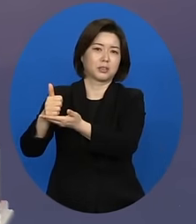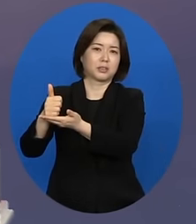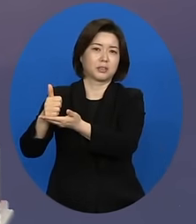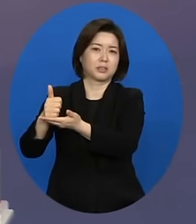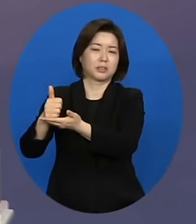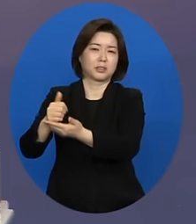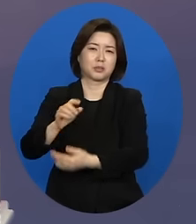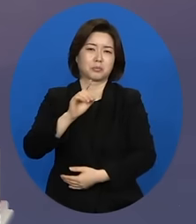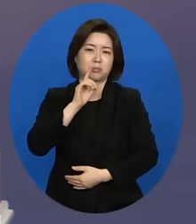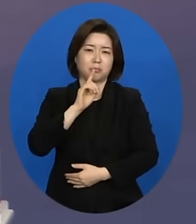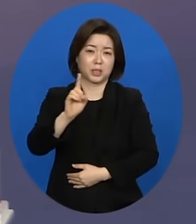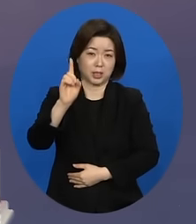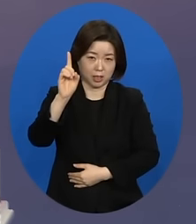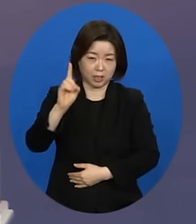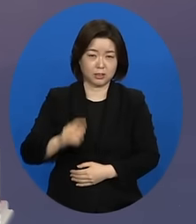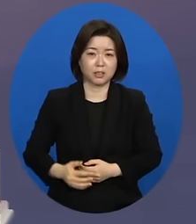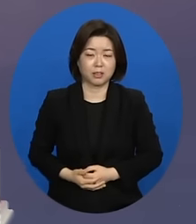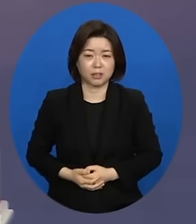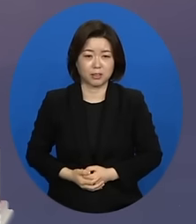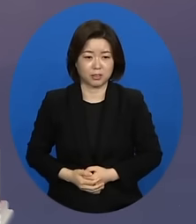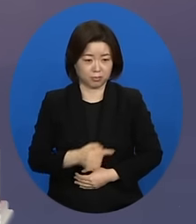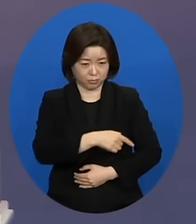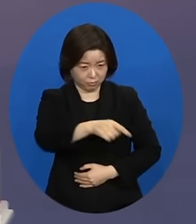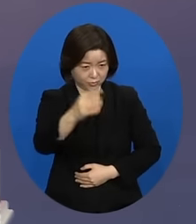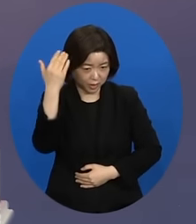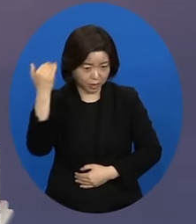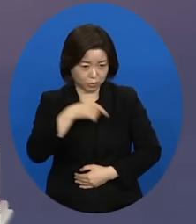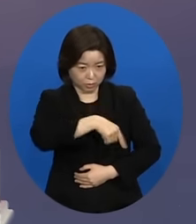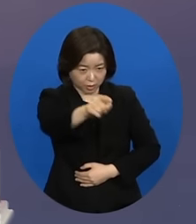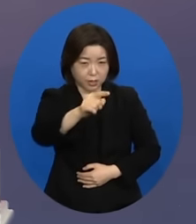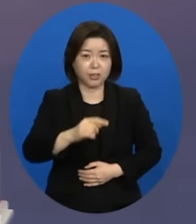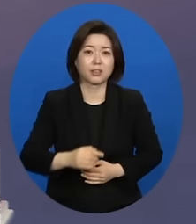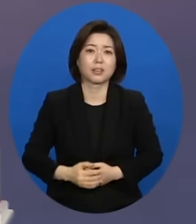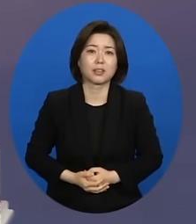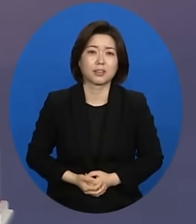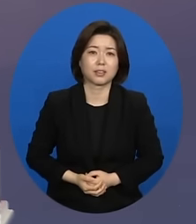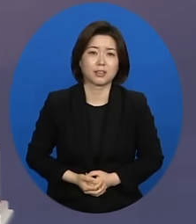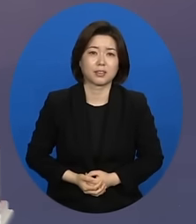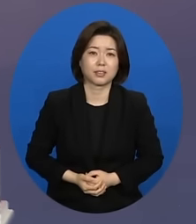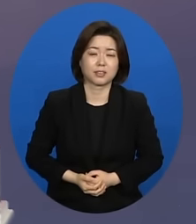한마디, Go to Korea, 한국으로 가거라.